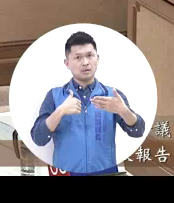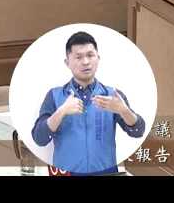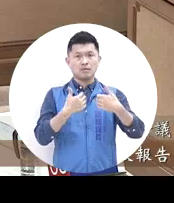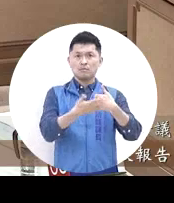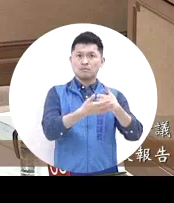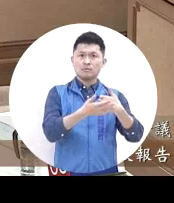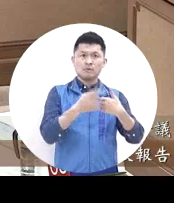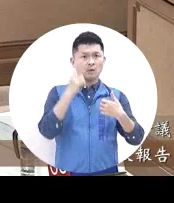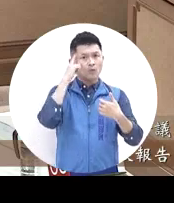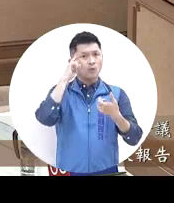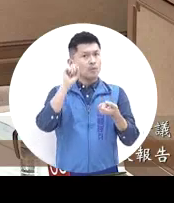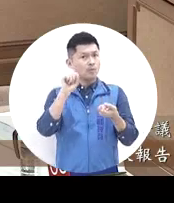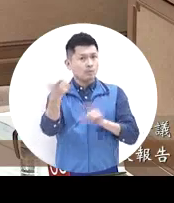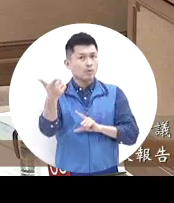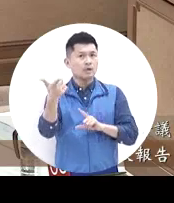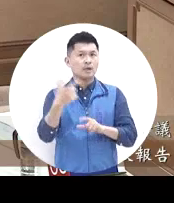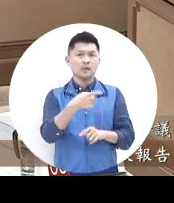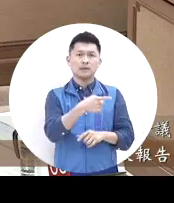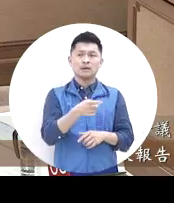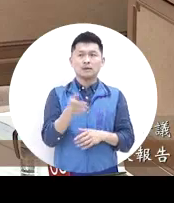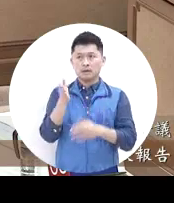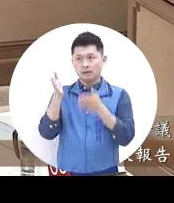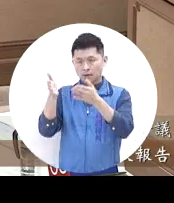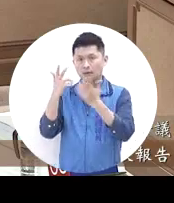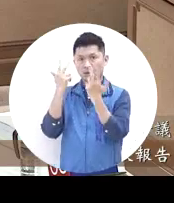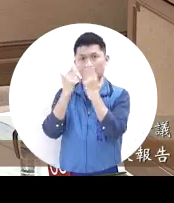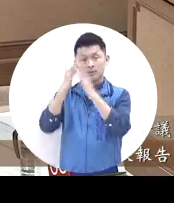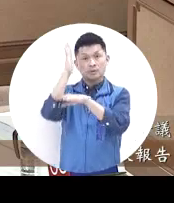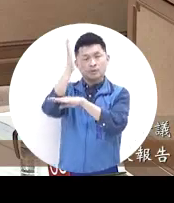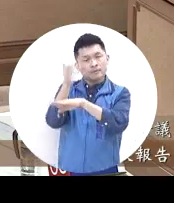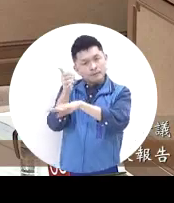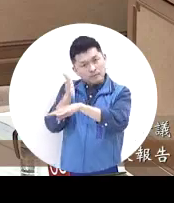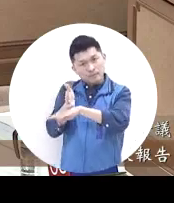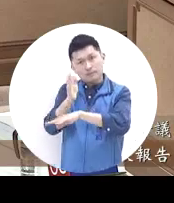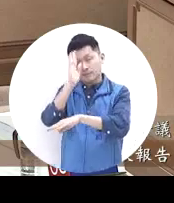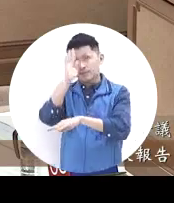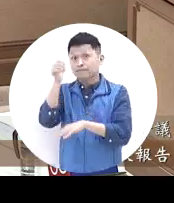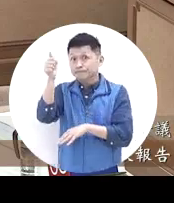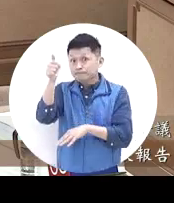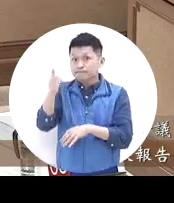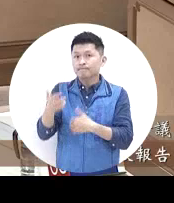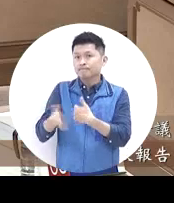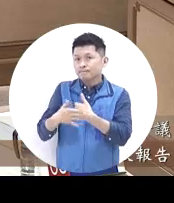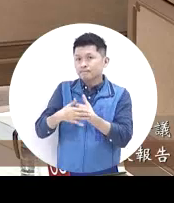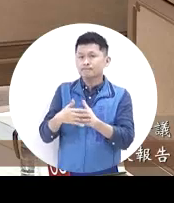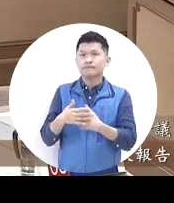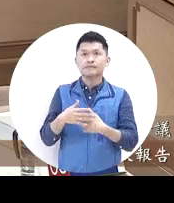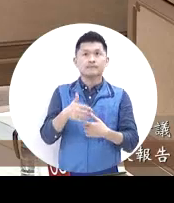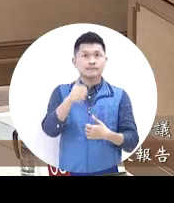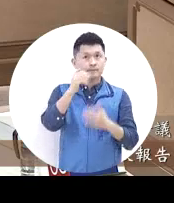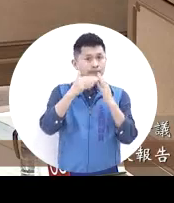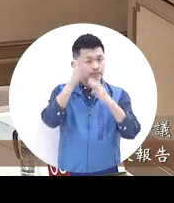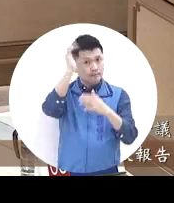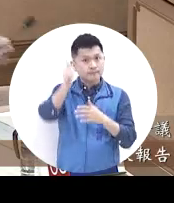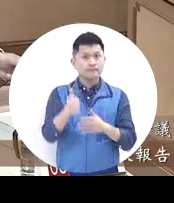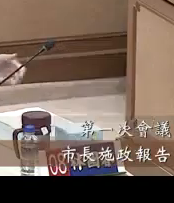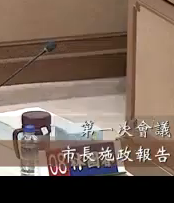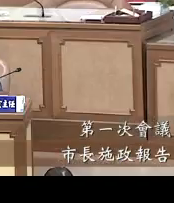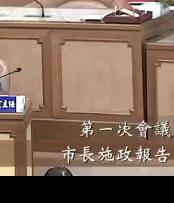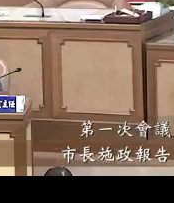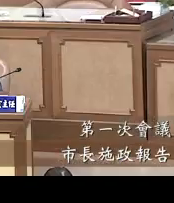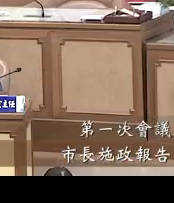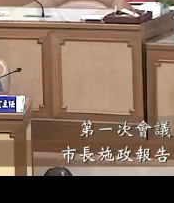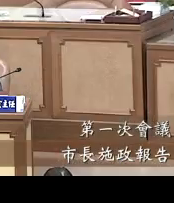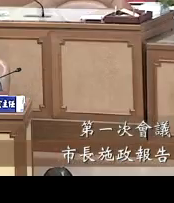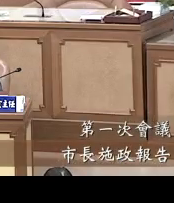心理的感受不一样，他们很感谢我们新北市政府对他们的协助，在这里也提出来。好，谢谢主席，谢谢市长，谢谢各位。